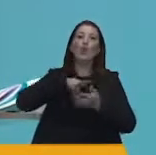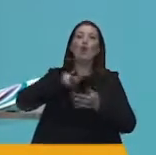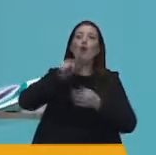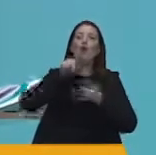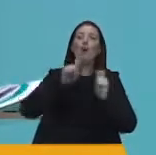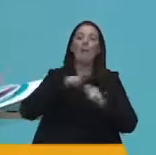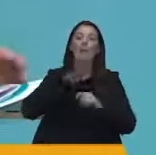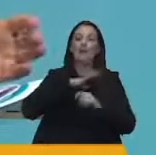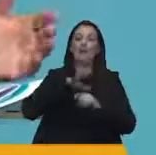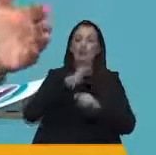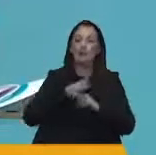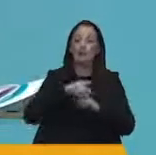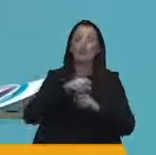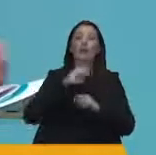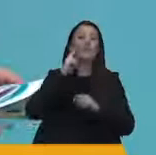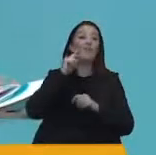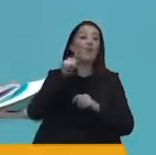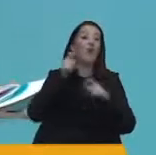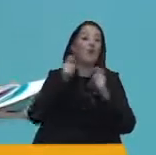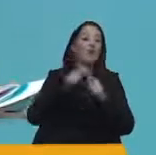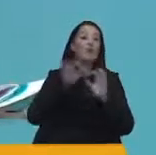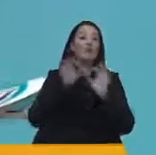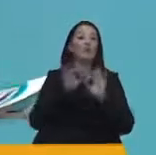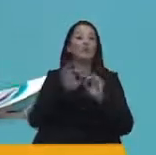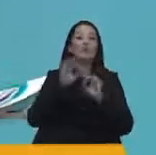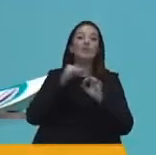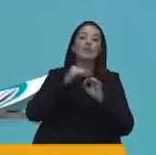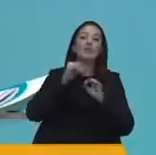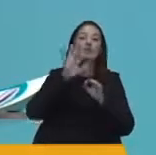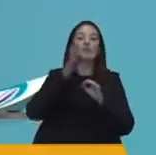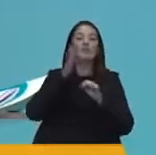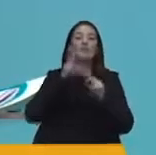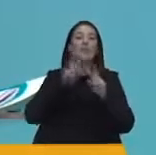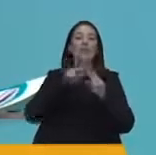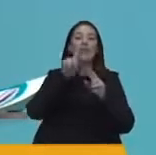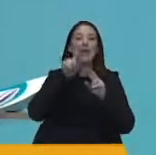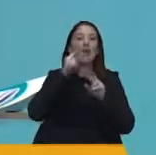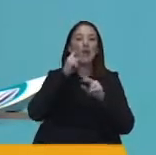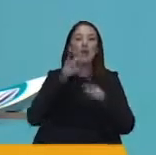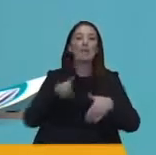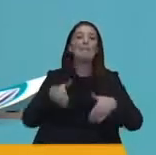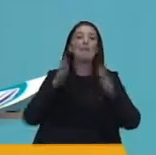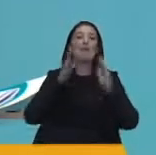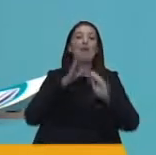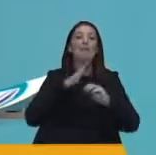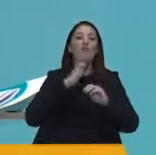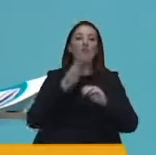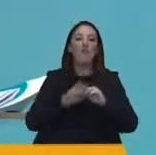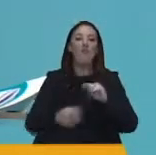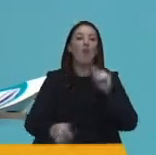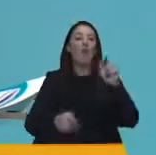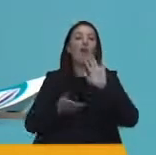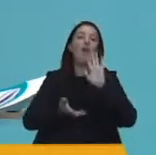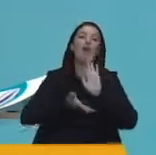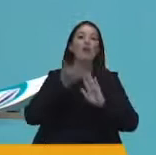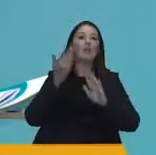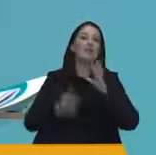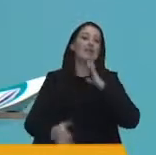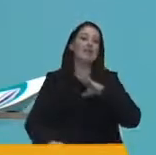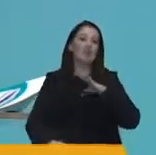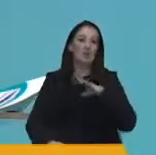istiyoruz. Efendim orada şu an yaklaşık 5000 metrekarelik binalar var. Bunları kaldırmak